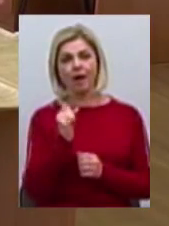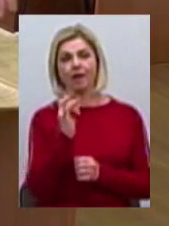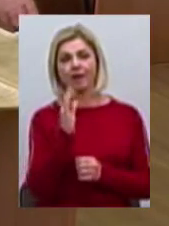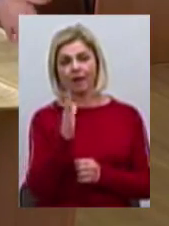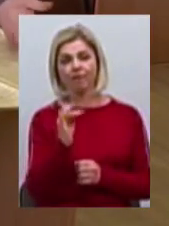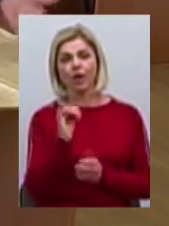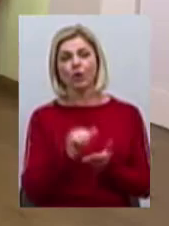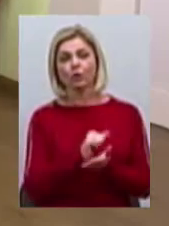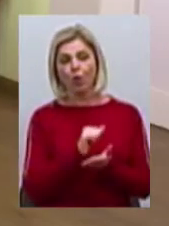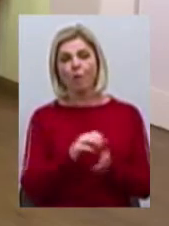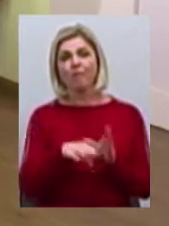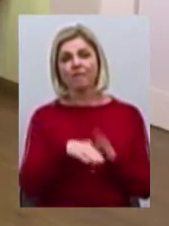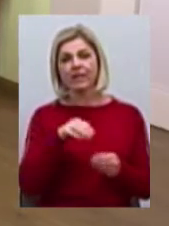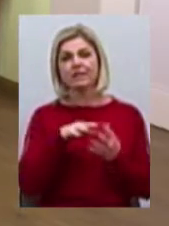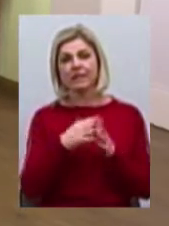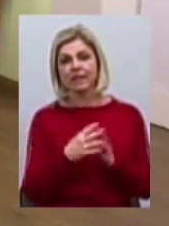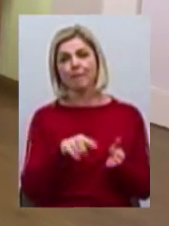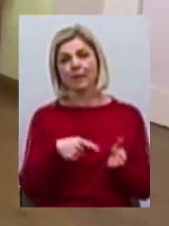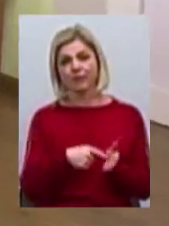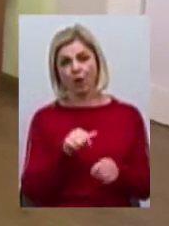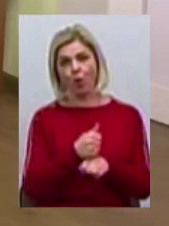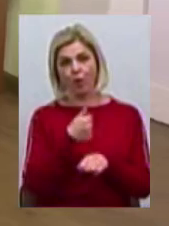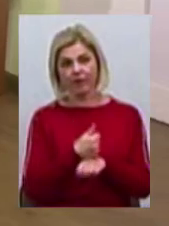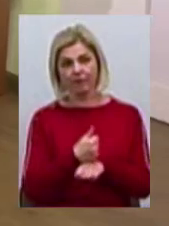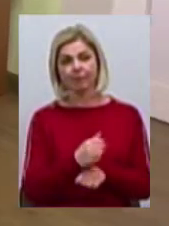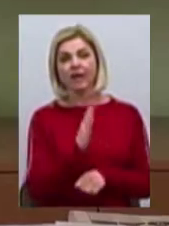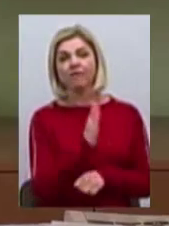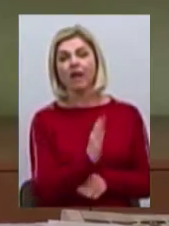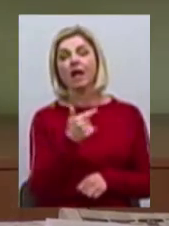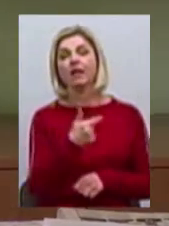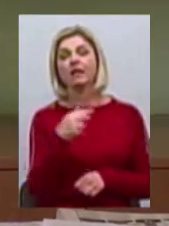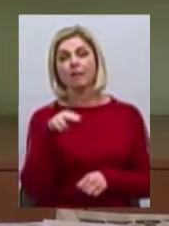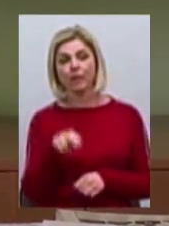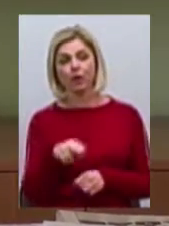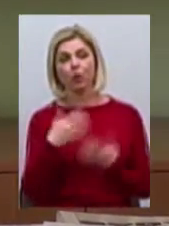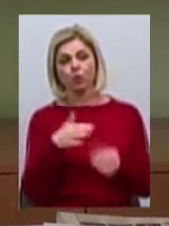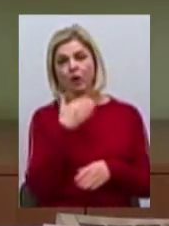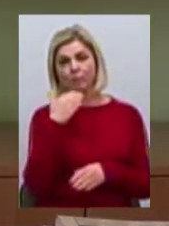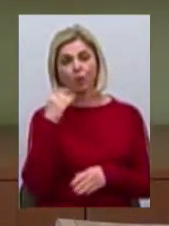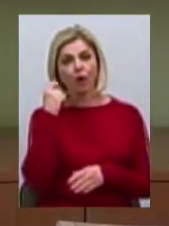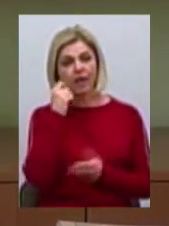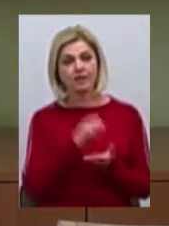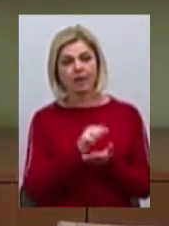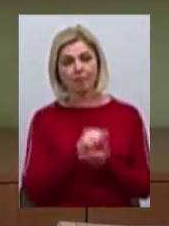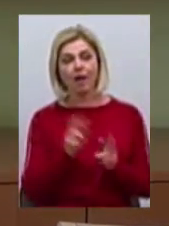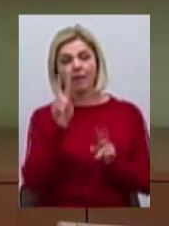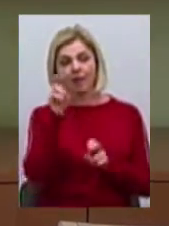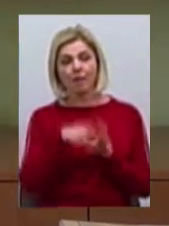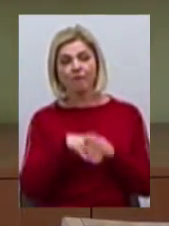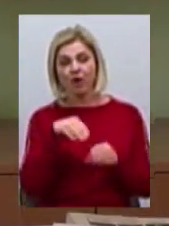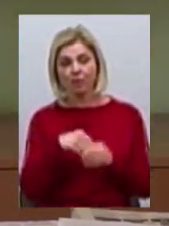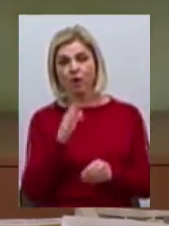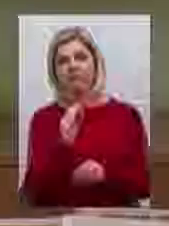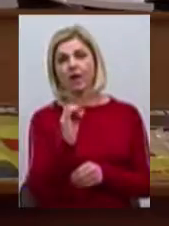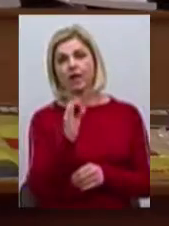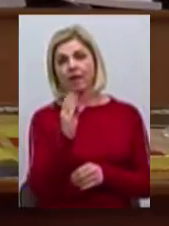з виборів міських та сільських голів Миколаївщини. Галина Пікуль вже 15 років займається темою виборів в архіві. Каже, окрім документального